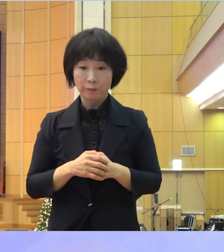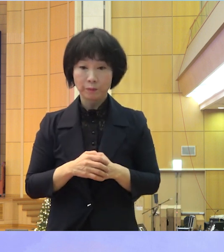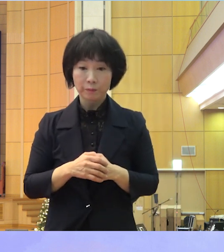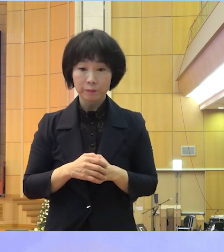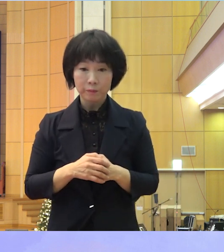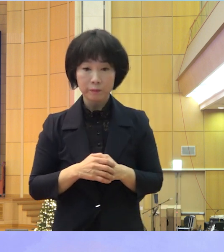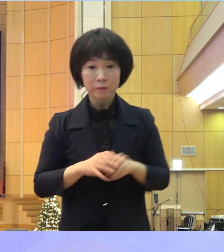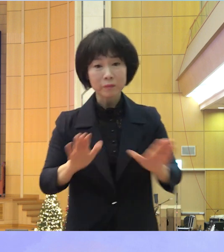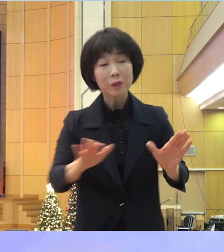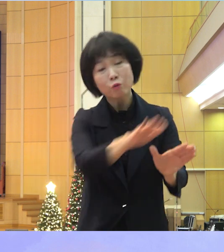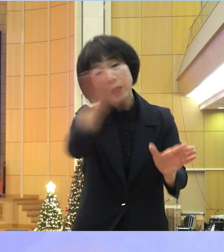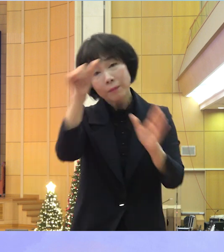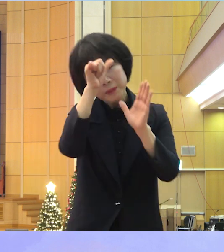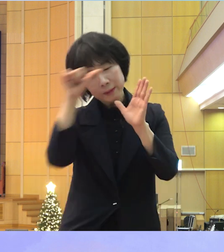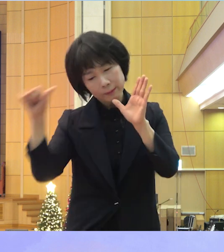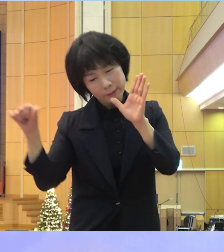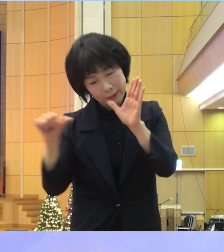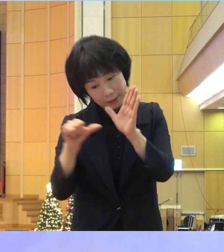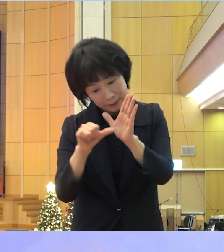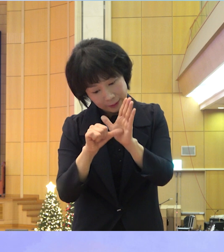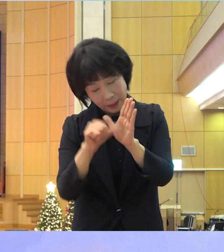이제 인생에 대해서